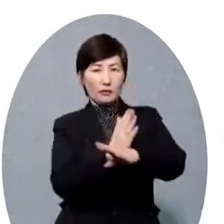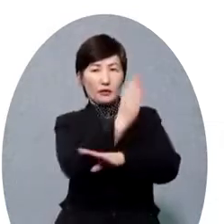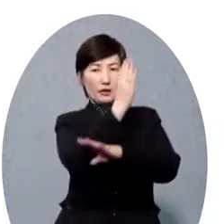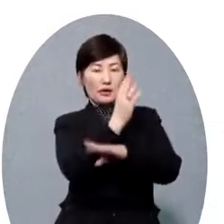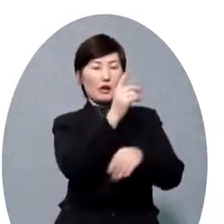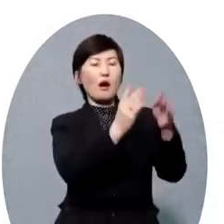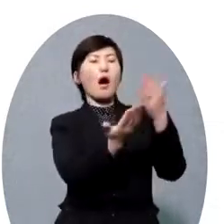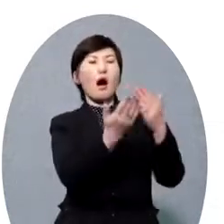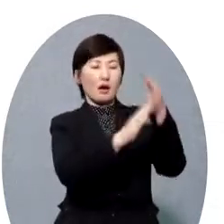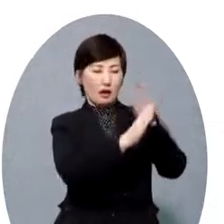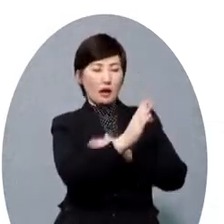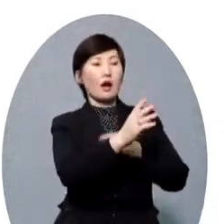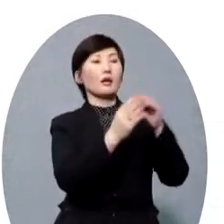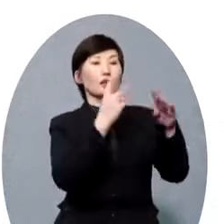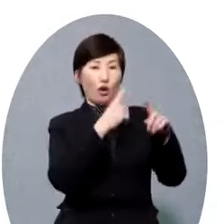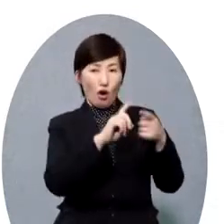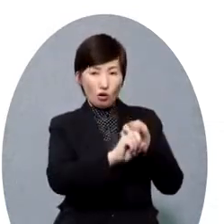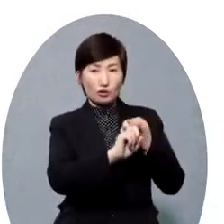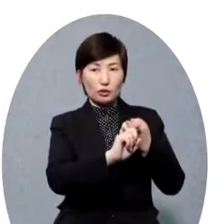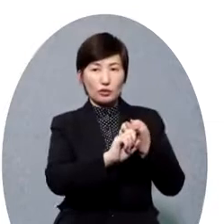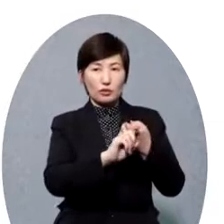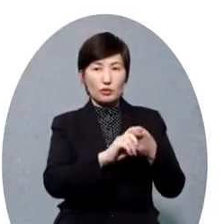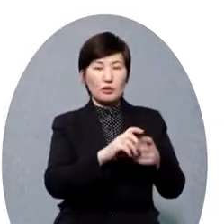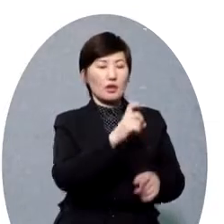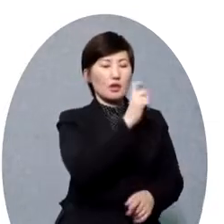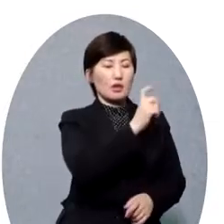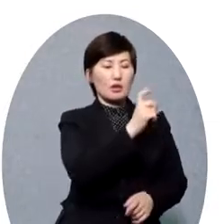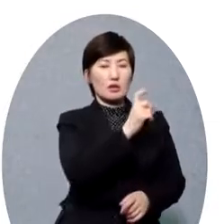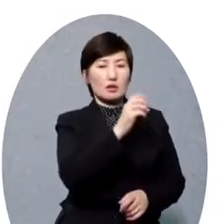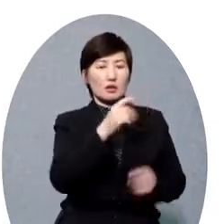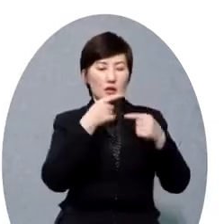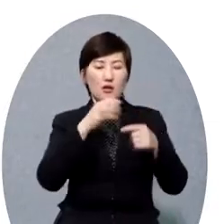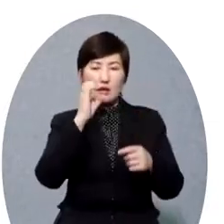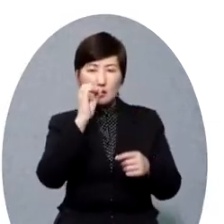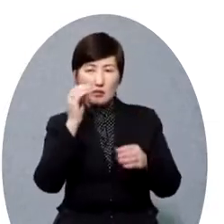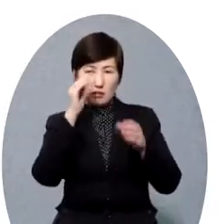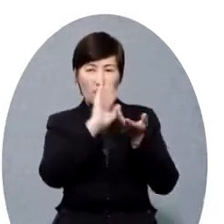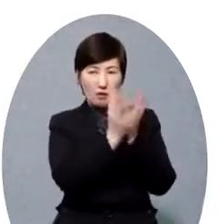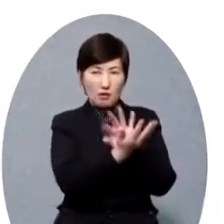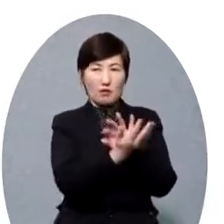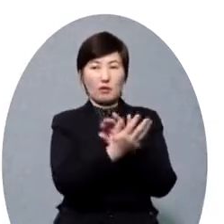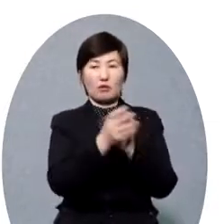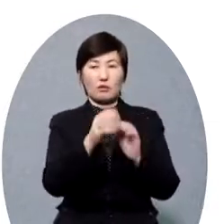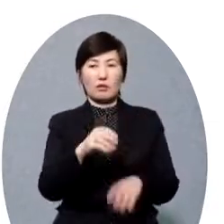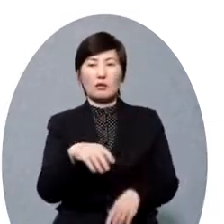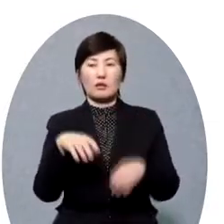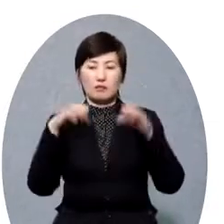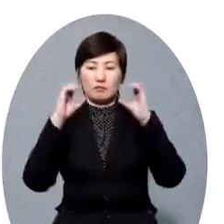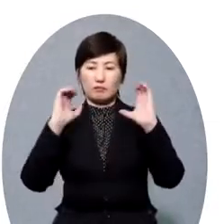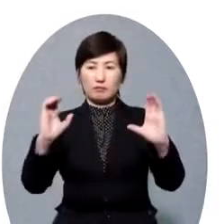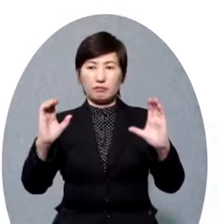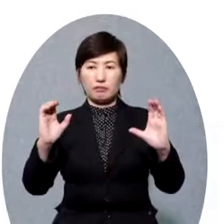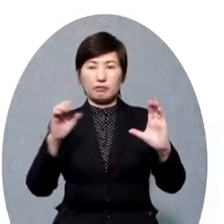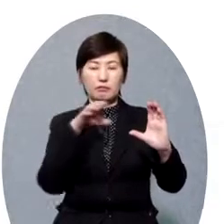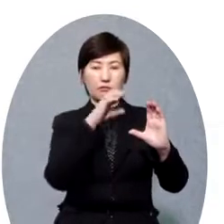OY тэнхлэгийн огтлцох цэгийг олъё. X-ийн оронд 0-ыг орлуулхад Y тэнцүү 2-ны 1-ийг үрчих нь 0,